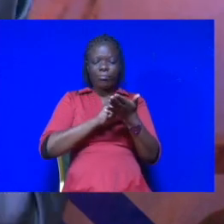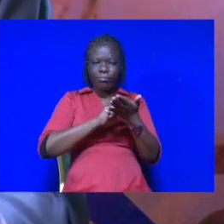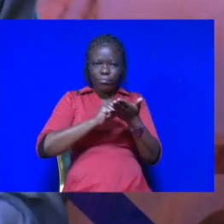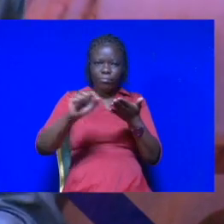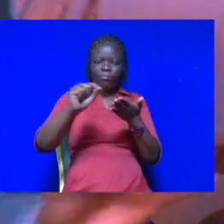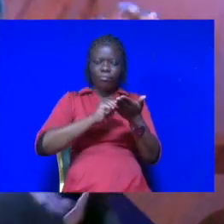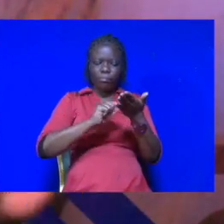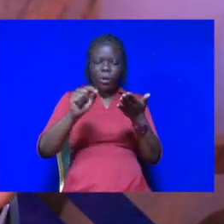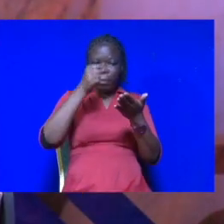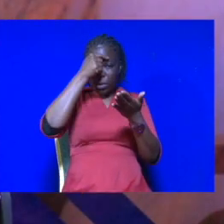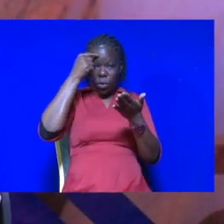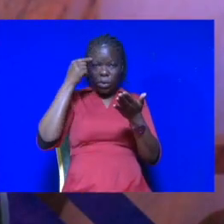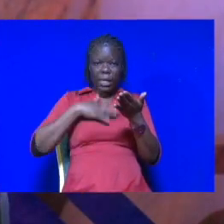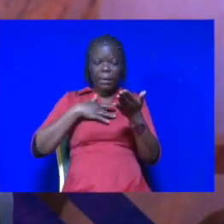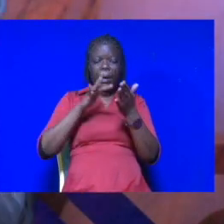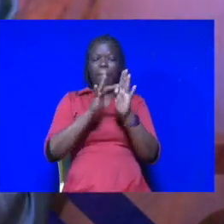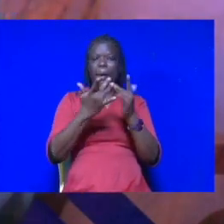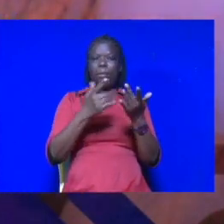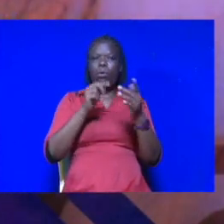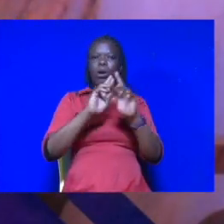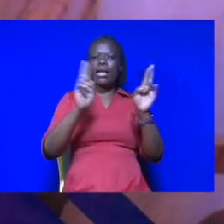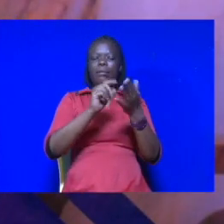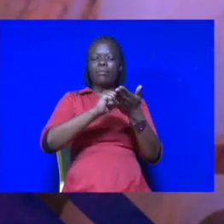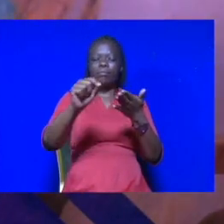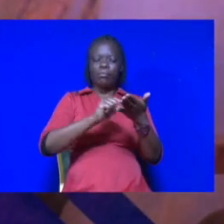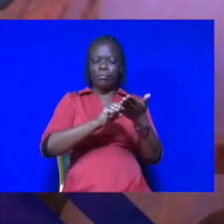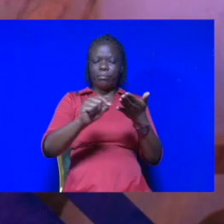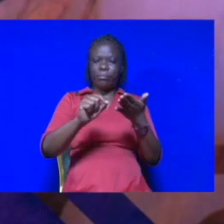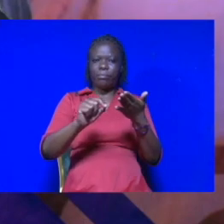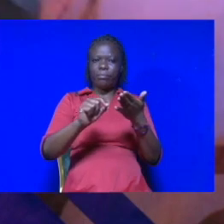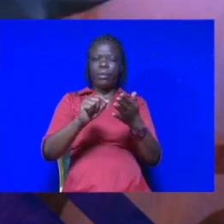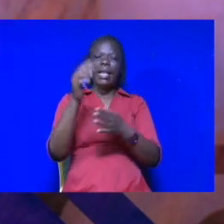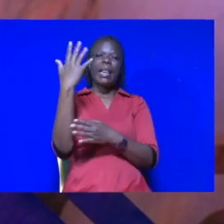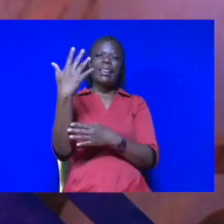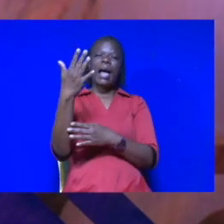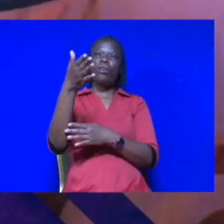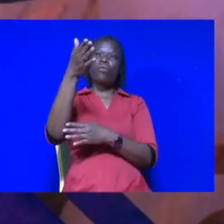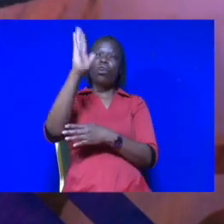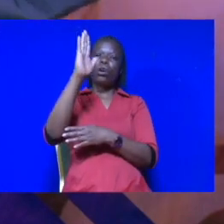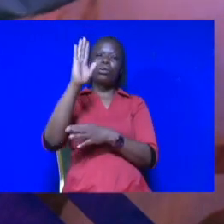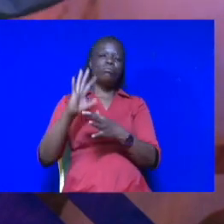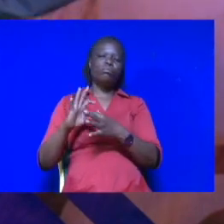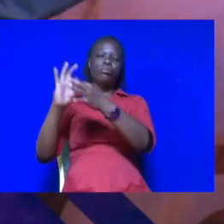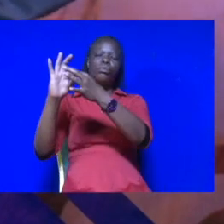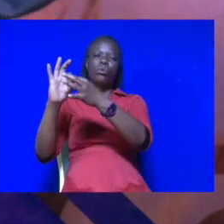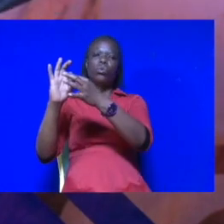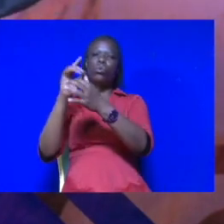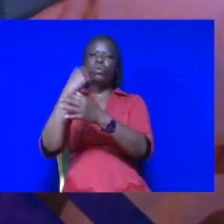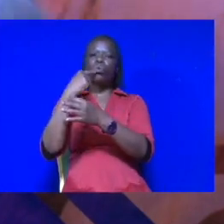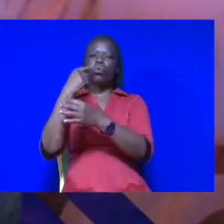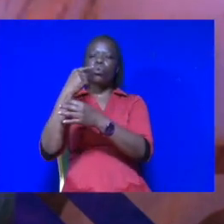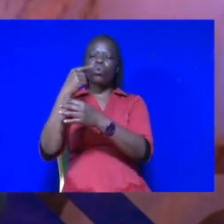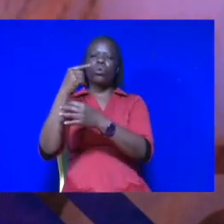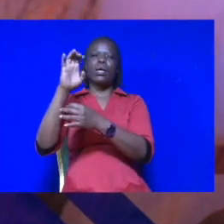kwenye Biblia yangu nimewekea mstari. Moja, mkono wa Bwana ulikuwa juu ya Elia. Nini maana ya mkono wa Bwana